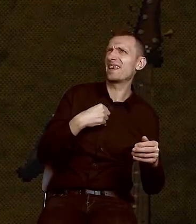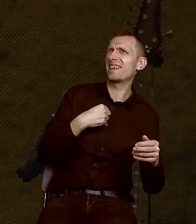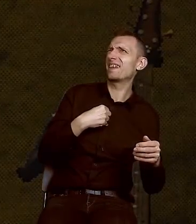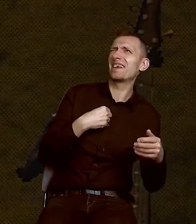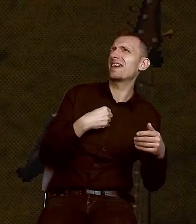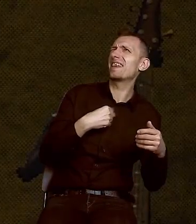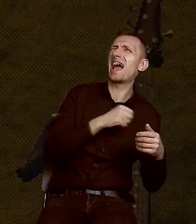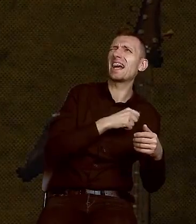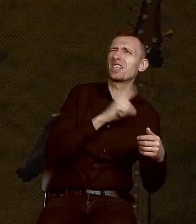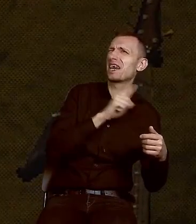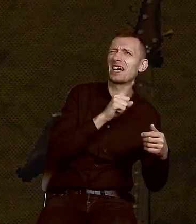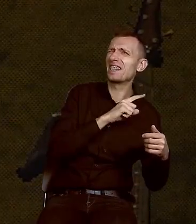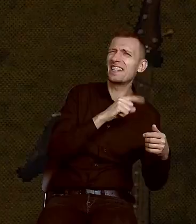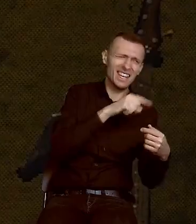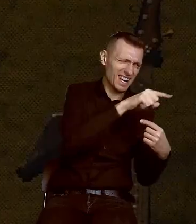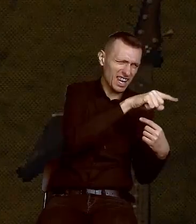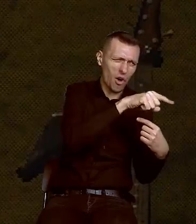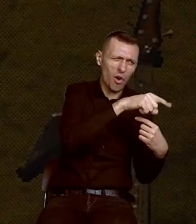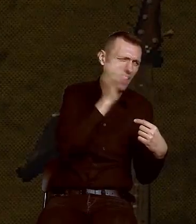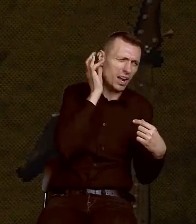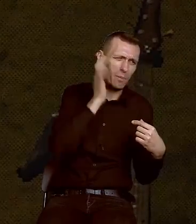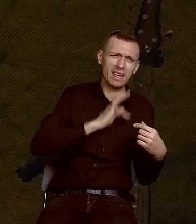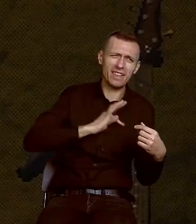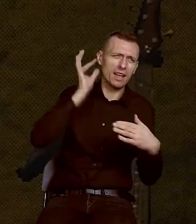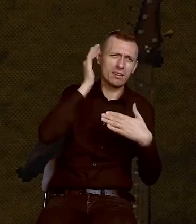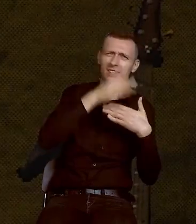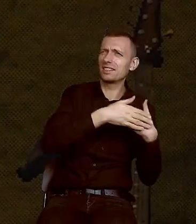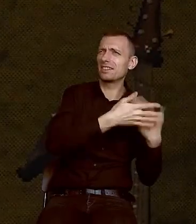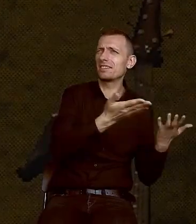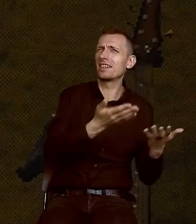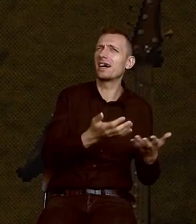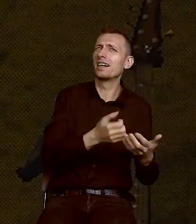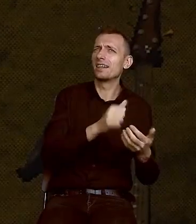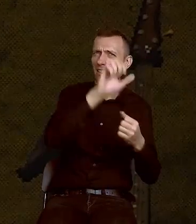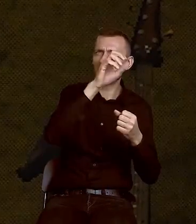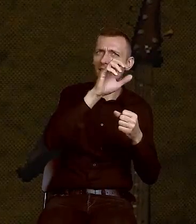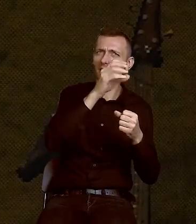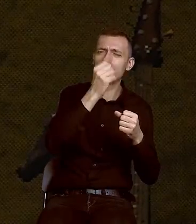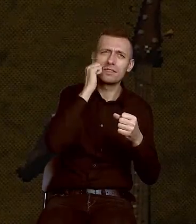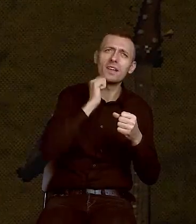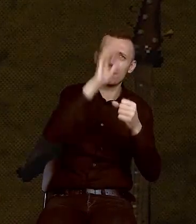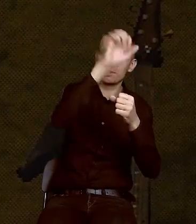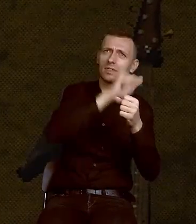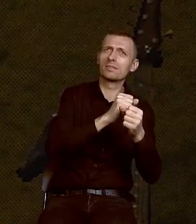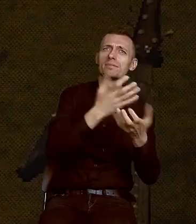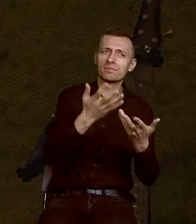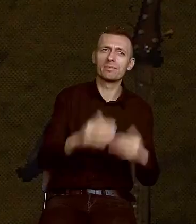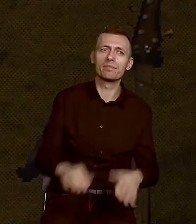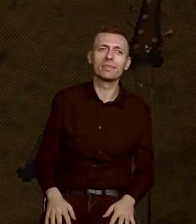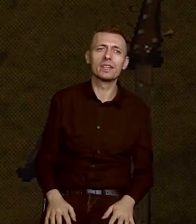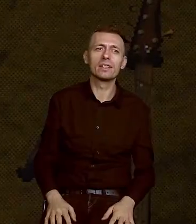innego. Jego odpowiedź to klasyka, jeśli chodzi o udzielanie wymijających